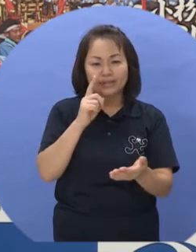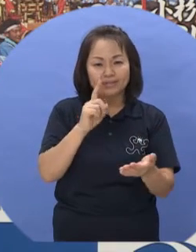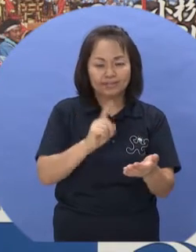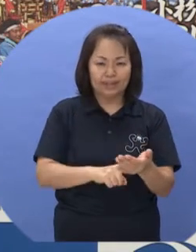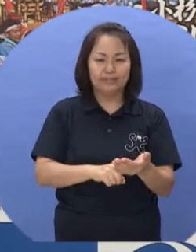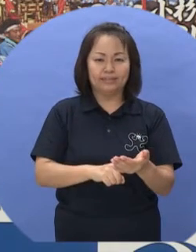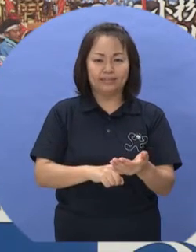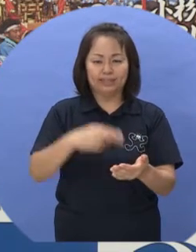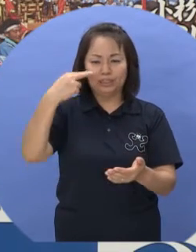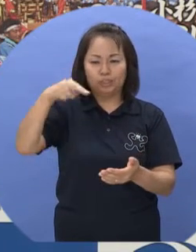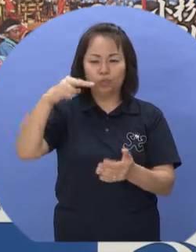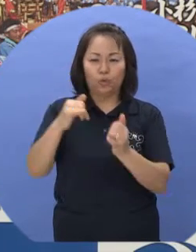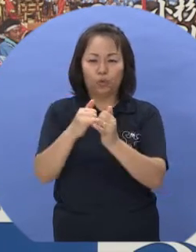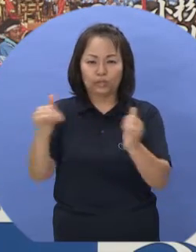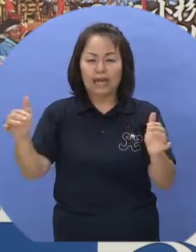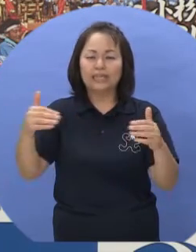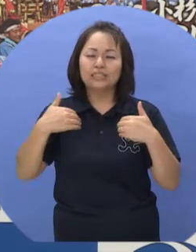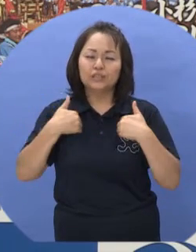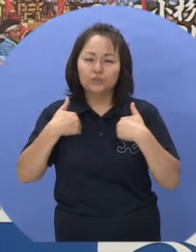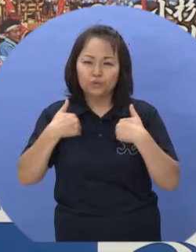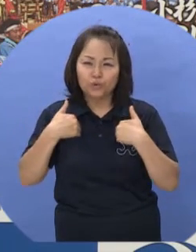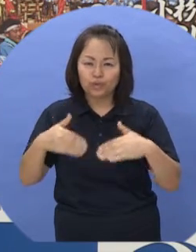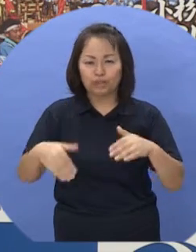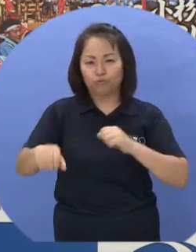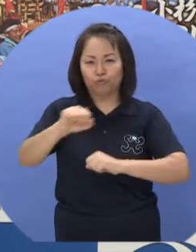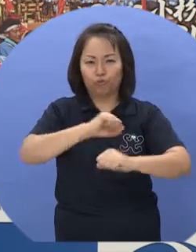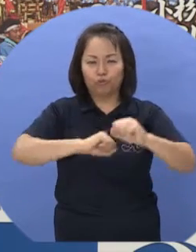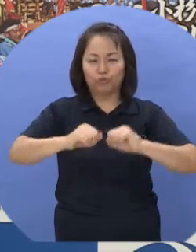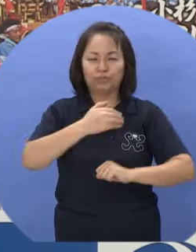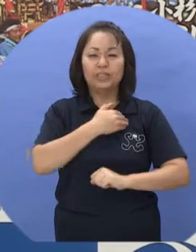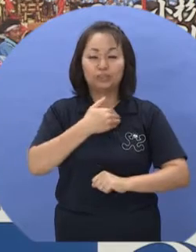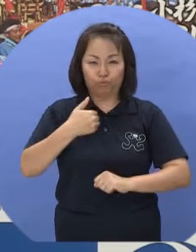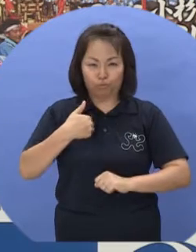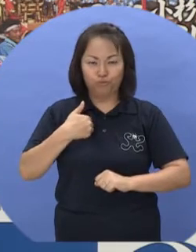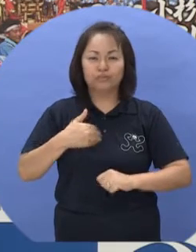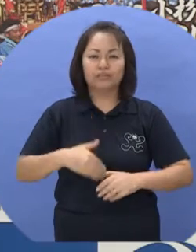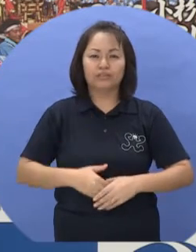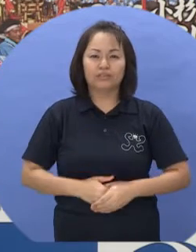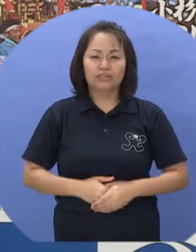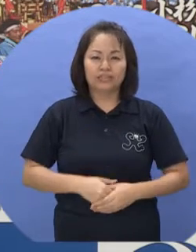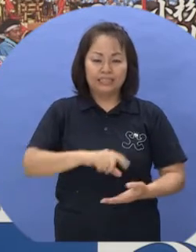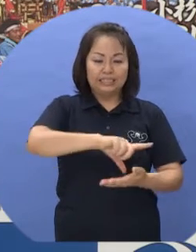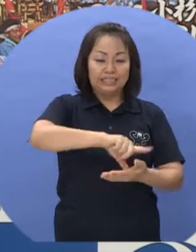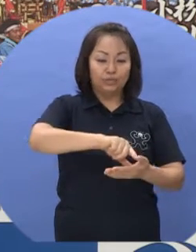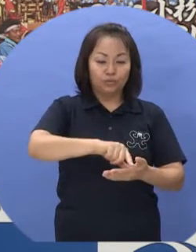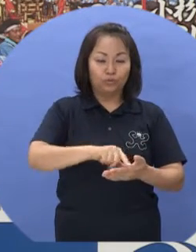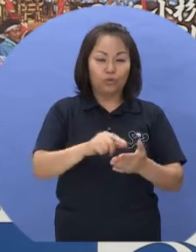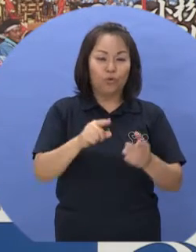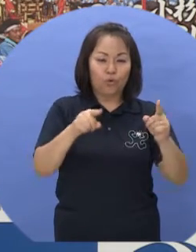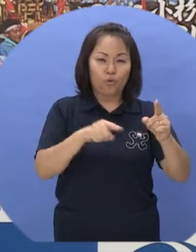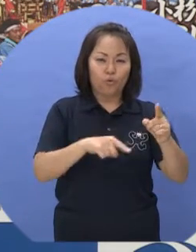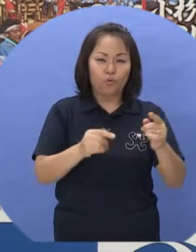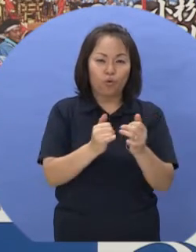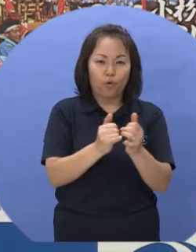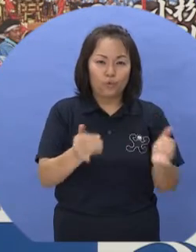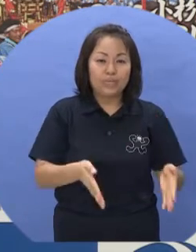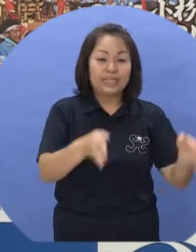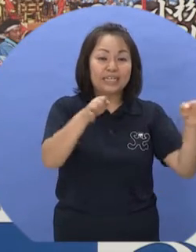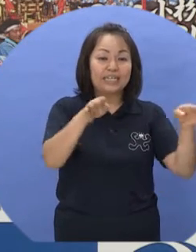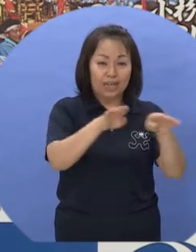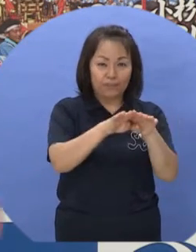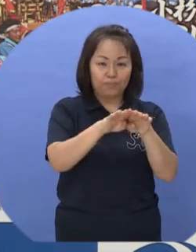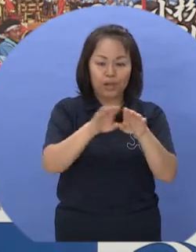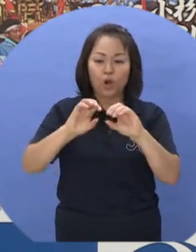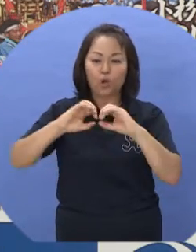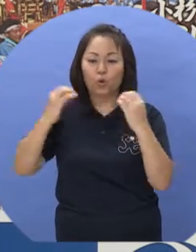な指導者がいなくても取り組めるということであります。地区の公民館やまたコミュニティセンターなど